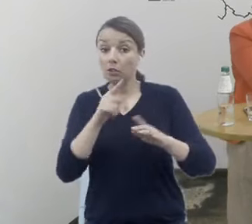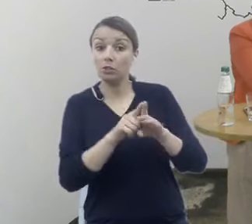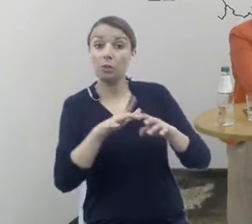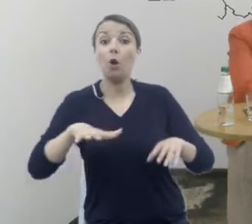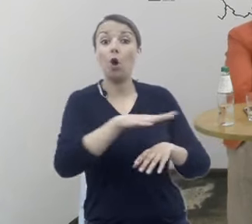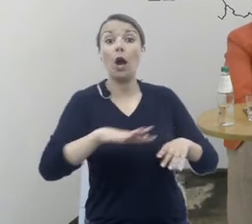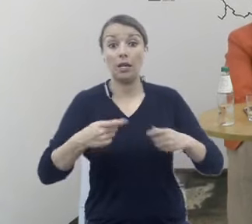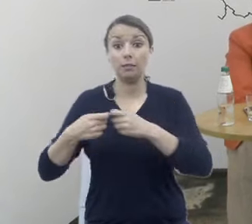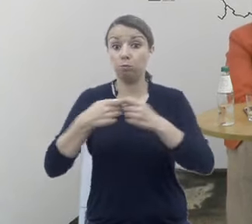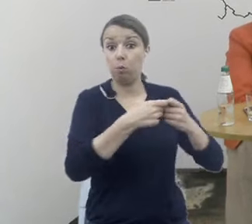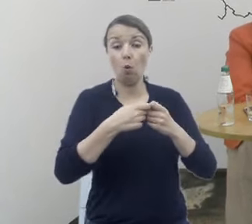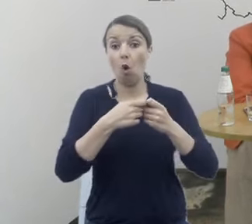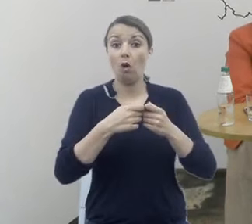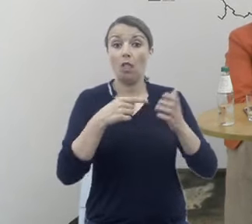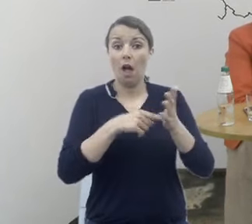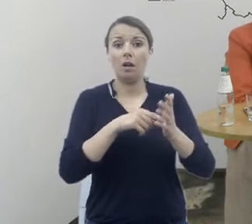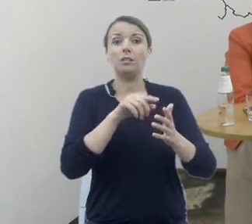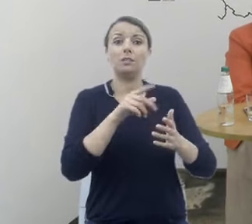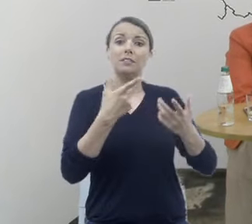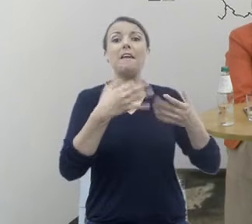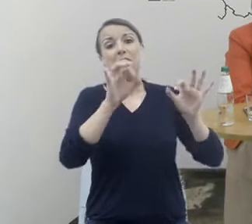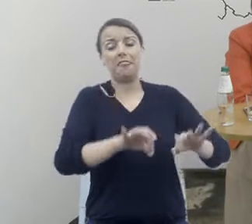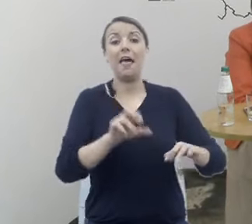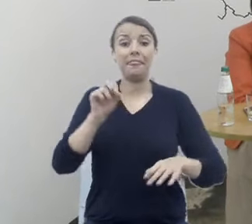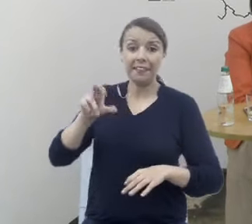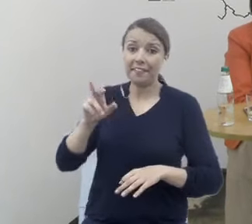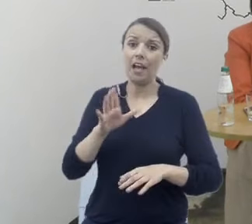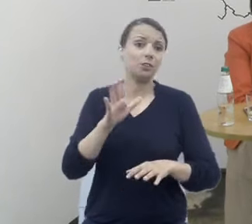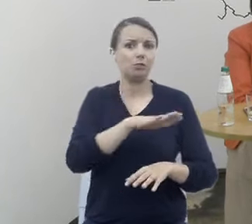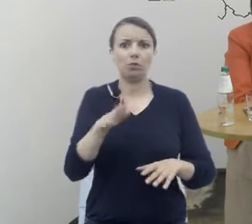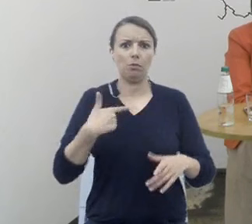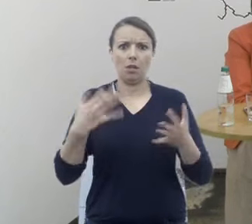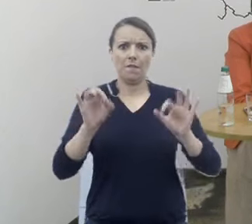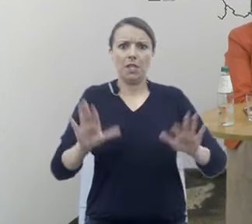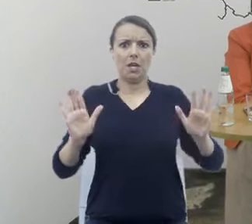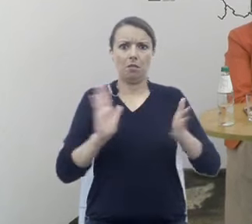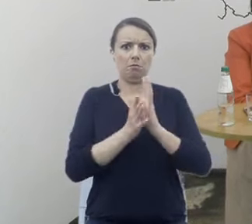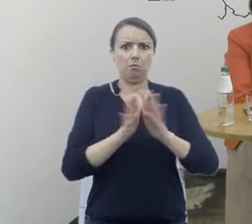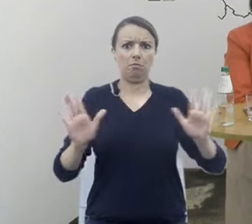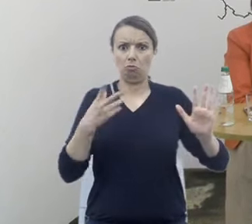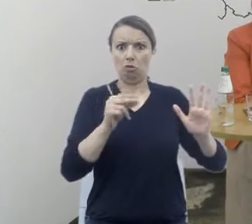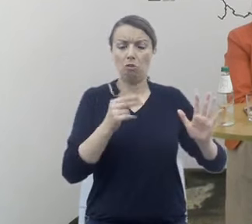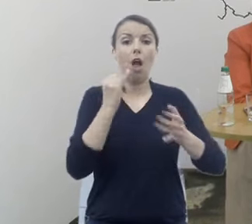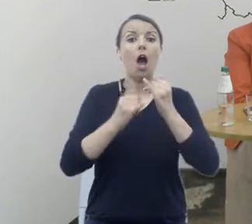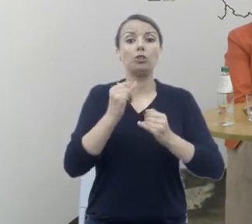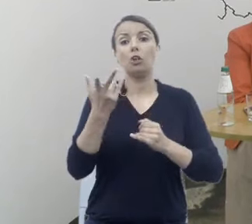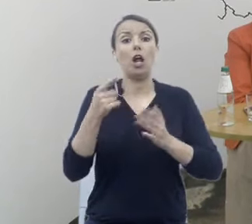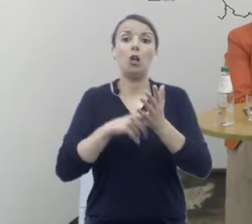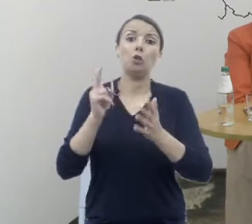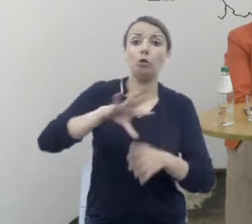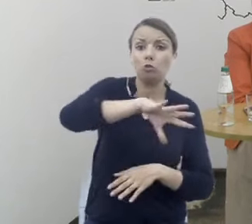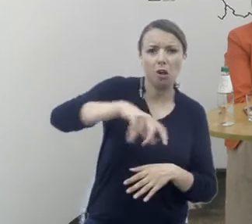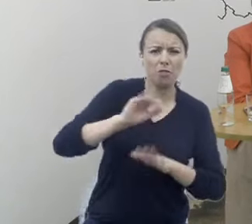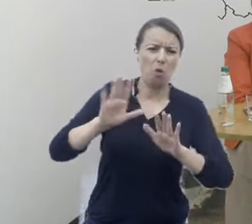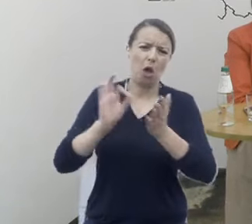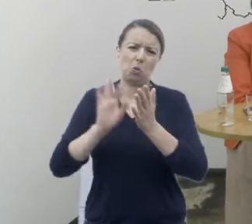Lokalnej wspólnoty niewinności. Nasza wspólnota była zawsze niewinna, prawa, uczciwa, a jak był jakiś złodziej, to margines. Znaczy myślę, że